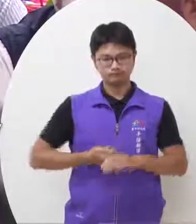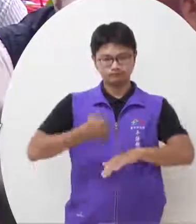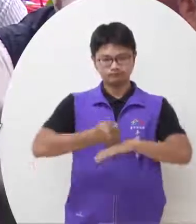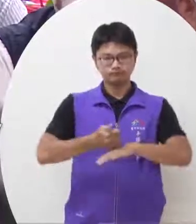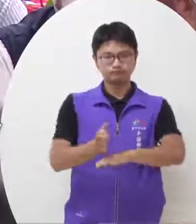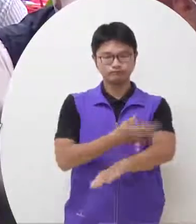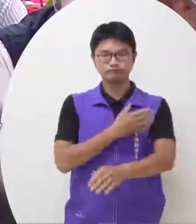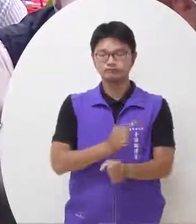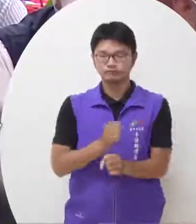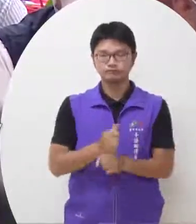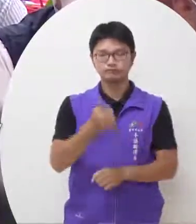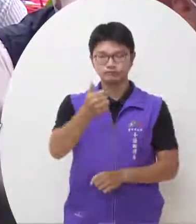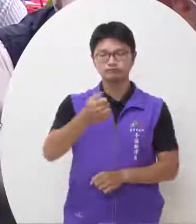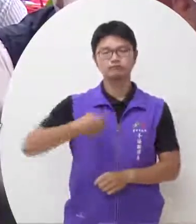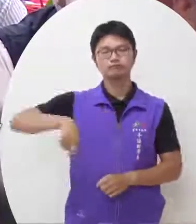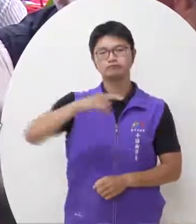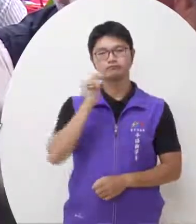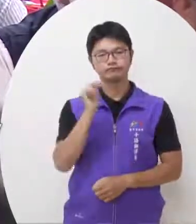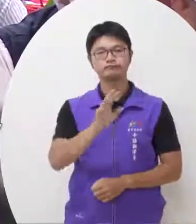有快啦吼。